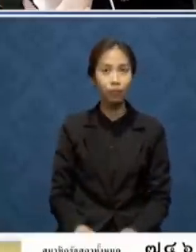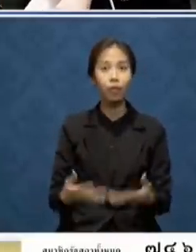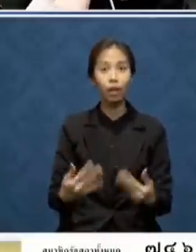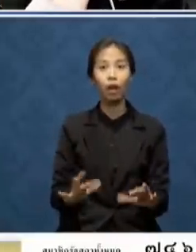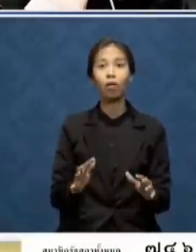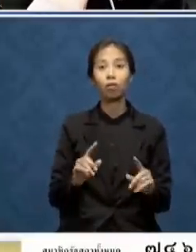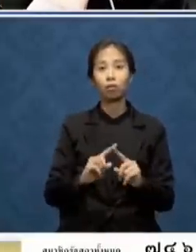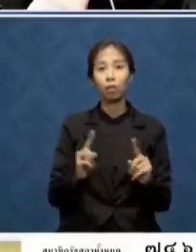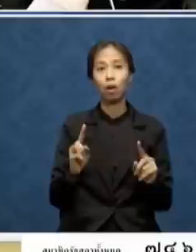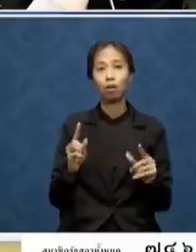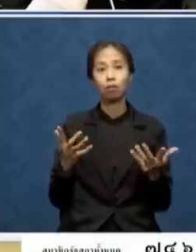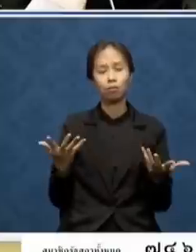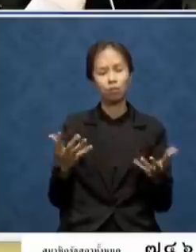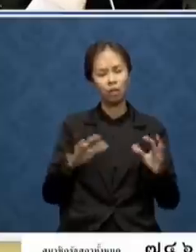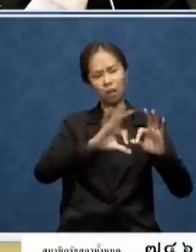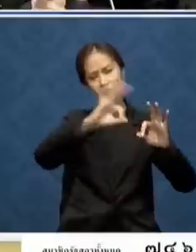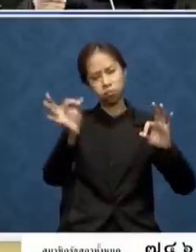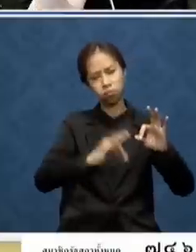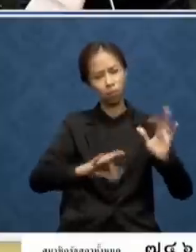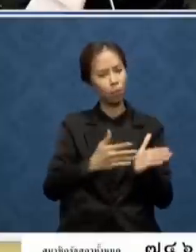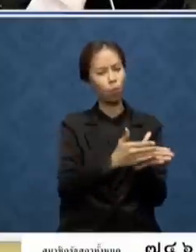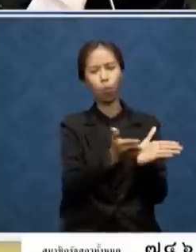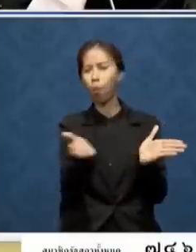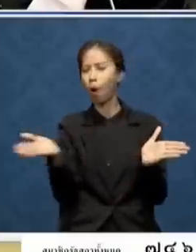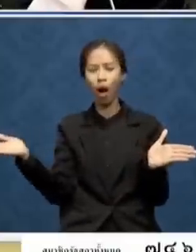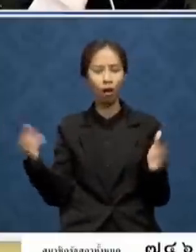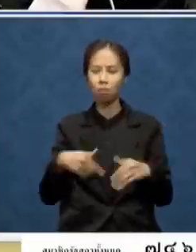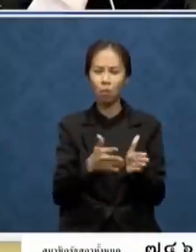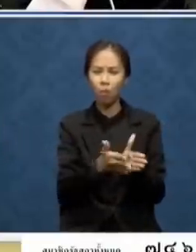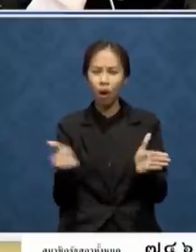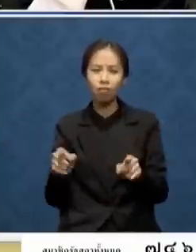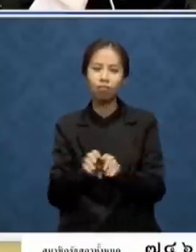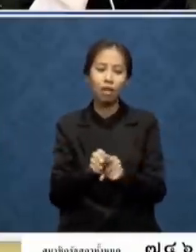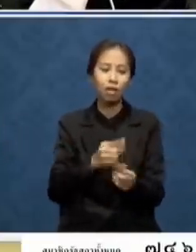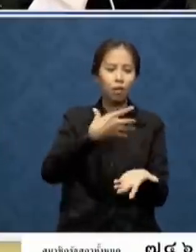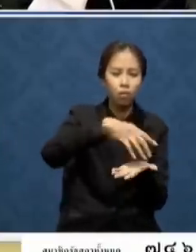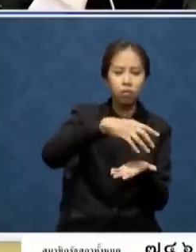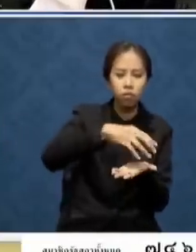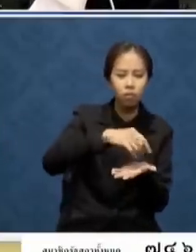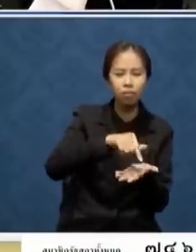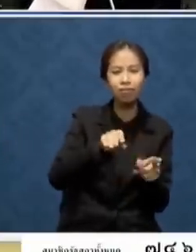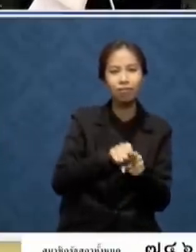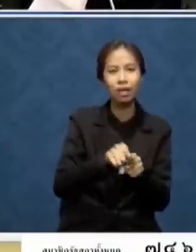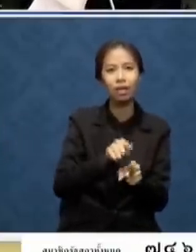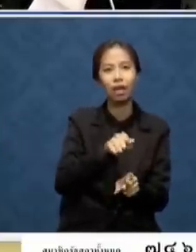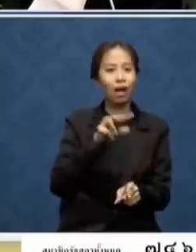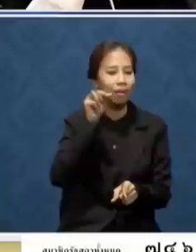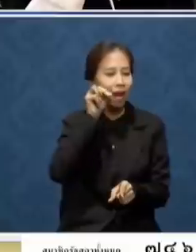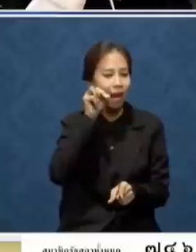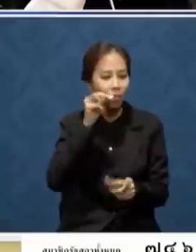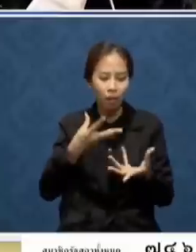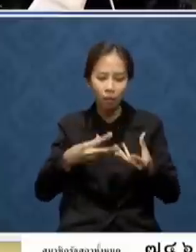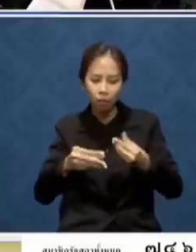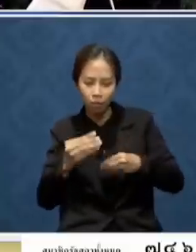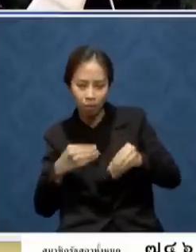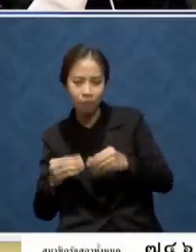เปล่าค่ะท่านประธานเขียนแบบนี้ก็คือสิ่งที่ดิฉันเรียกว่าเขียนแบบพูดอีกก็ถูกอีกเหมือนพูดว่าน้ำเป็นของเหลวนะคะไม่มี